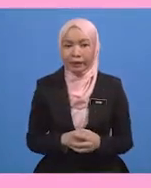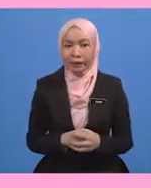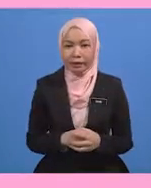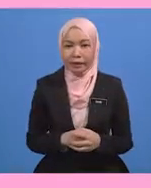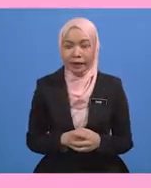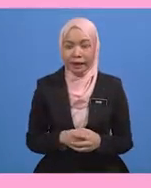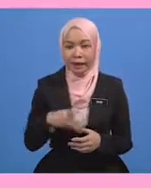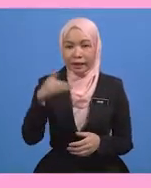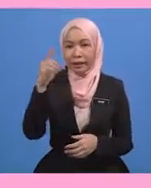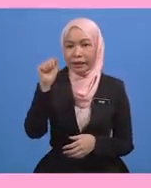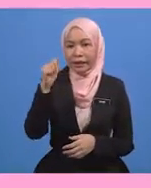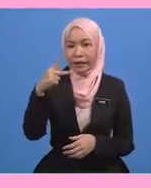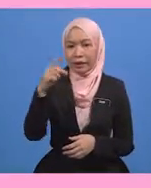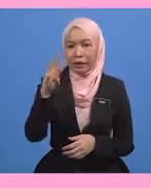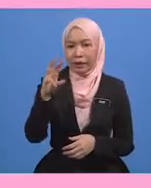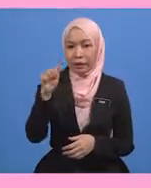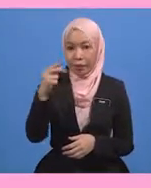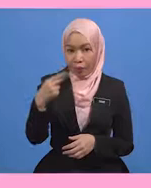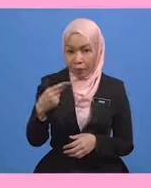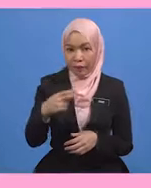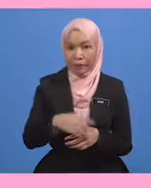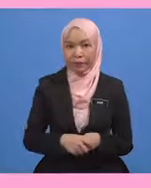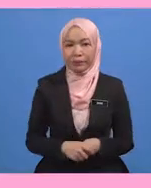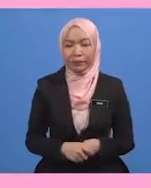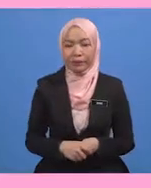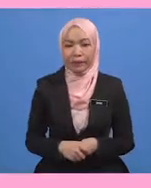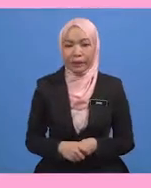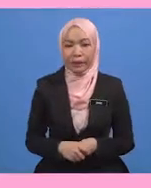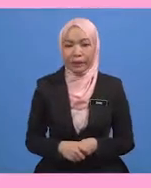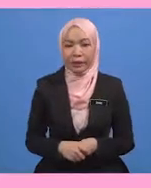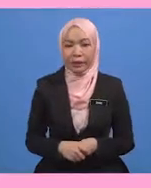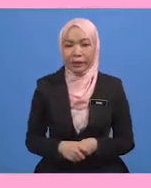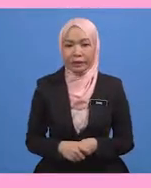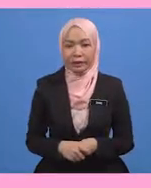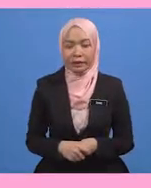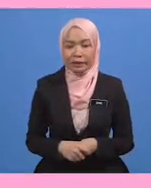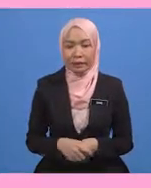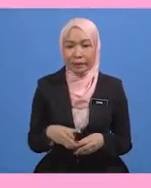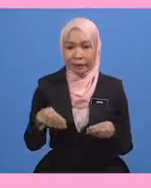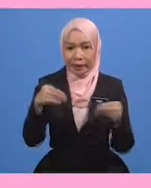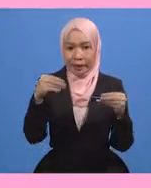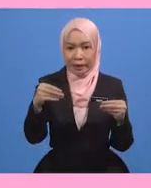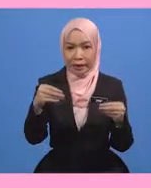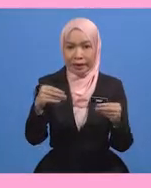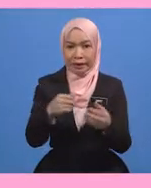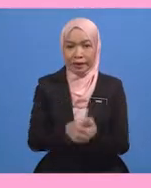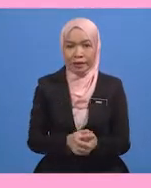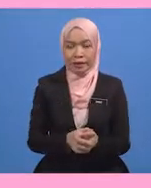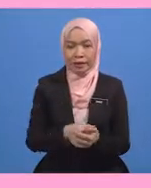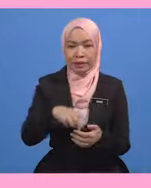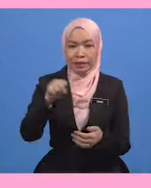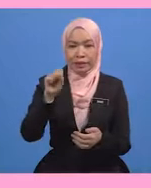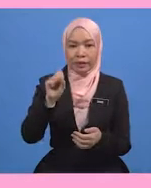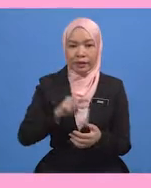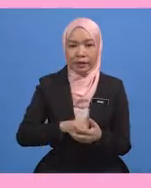dalam bidang ilmu dan pemikiran. Dan yang keempat, iaitu yang terakhir,